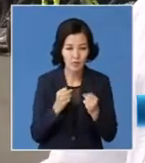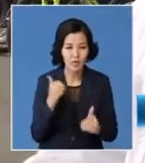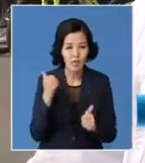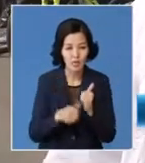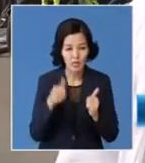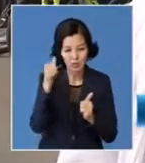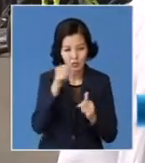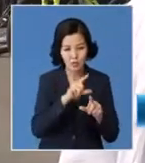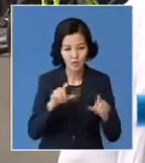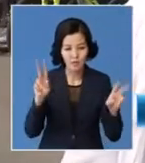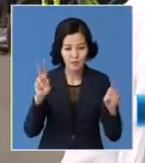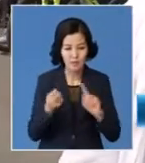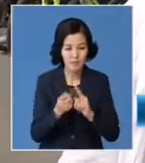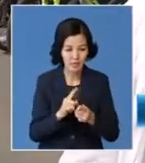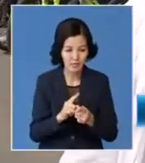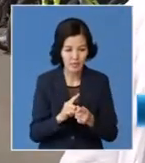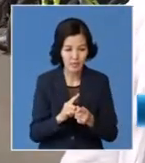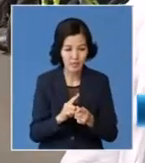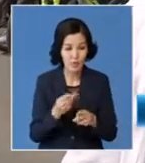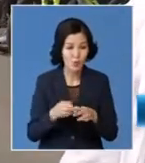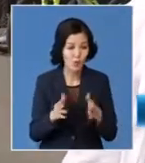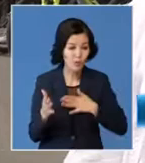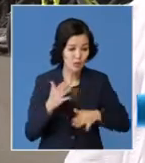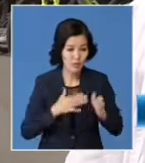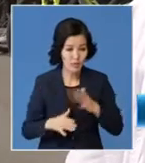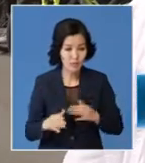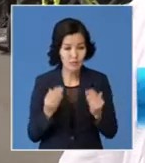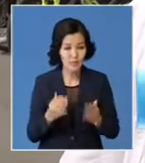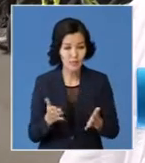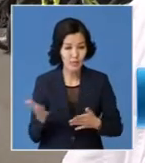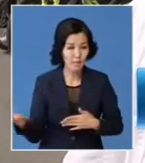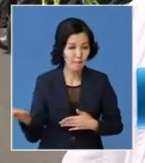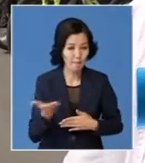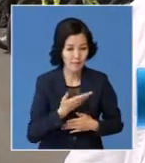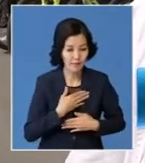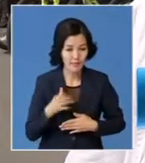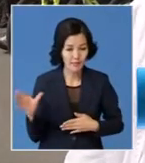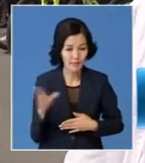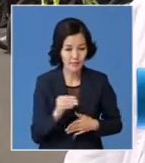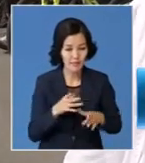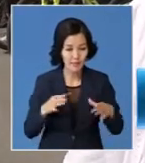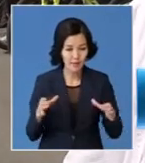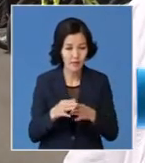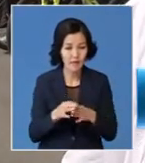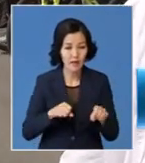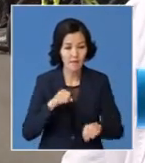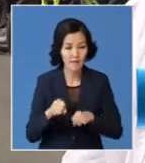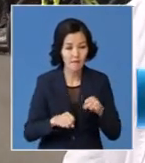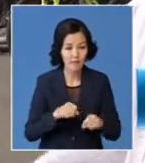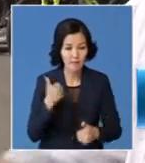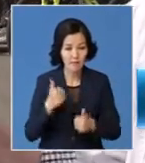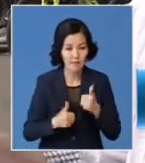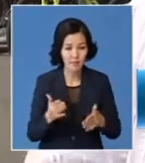нас девиз меняется. И очень отрадно, что сегодня мы все собрались делать велопробег. В